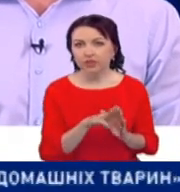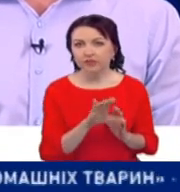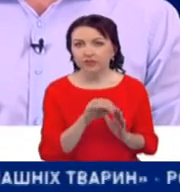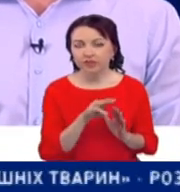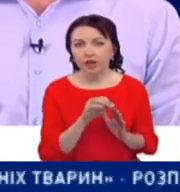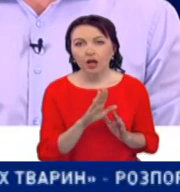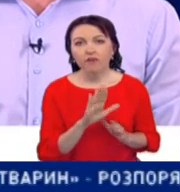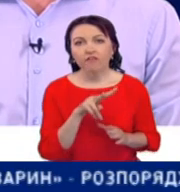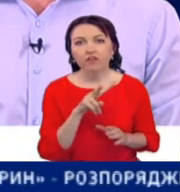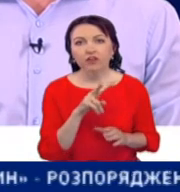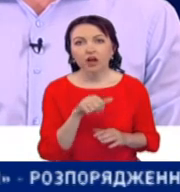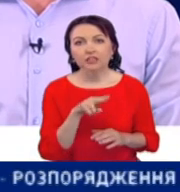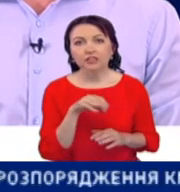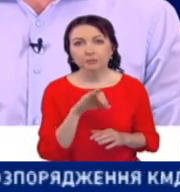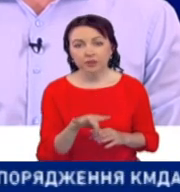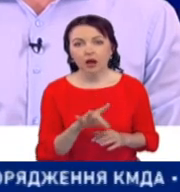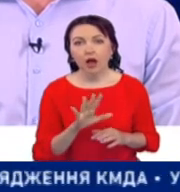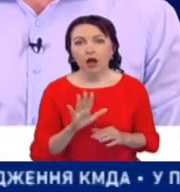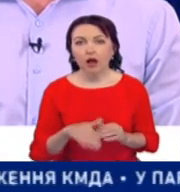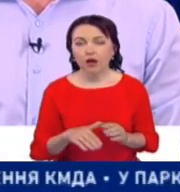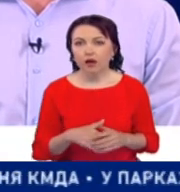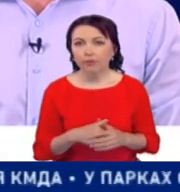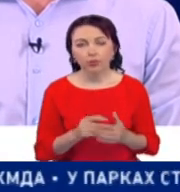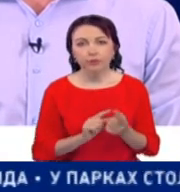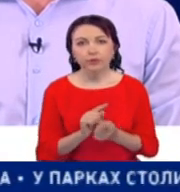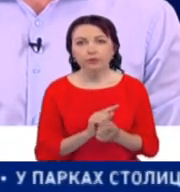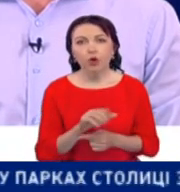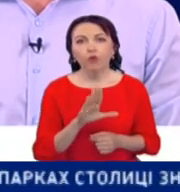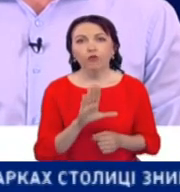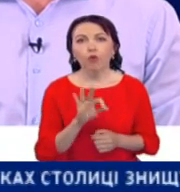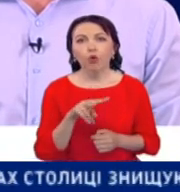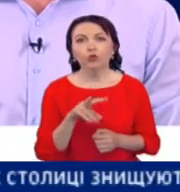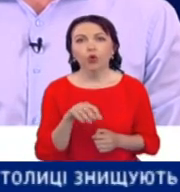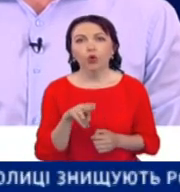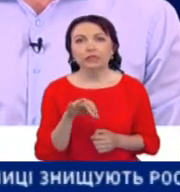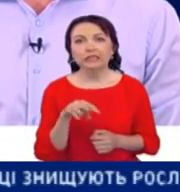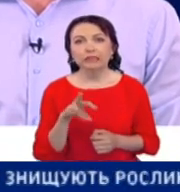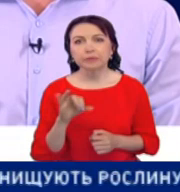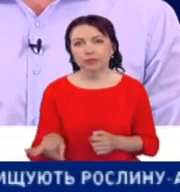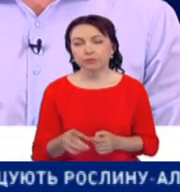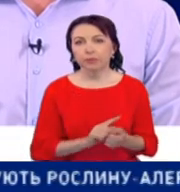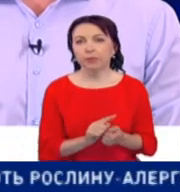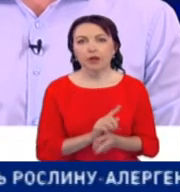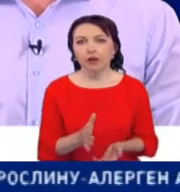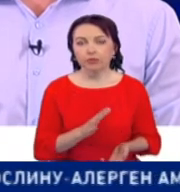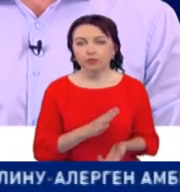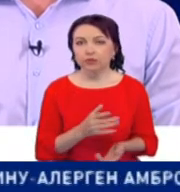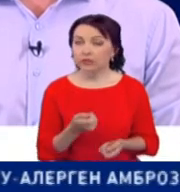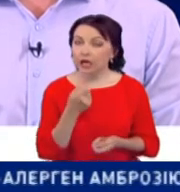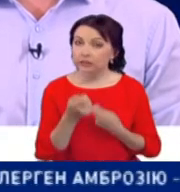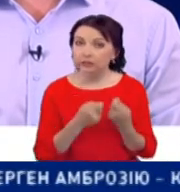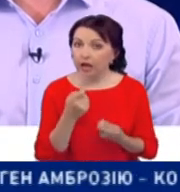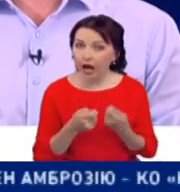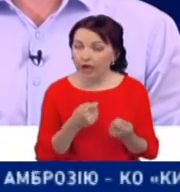Владимиром, а только стал президентом, сразу же переписали на Володимир. Это тоже все, это все детали, знаете, оно